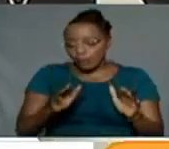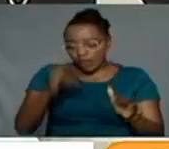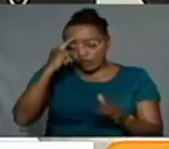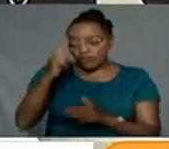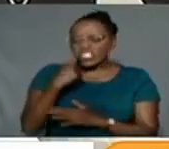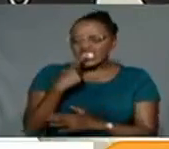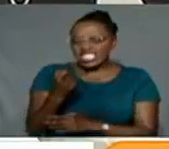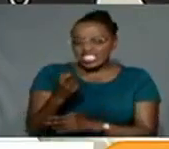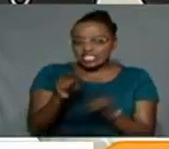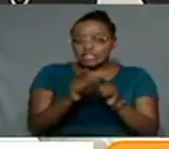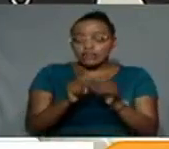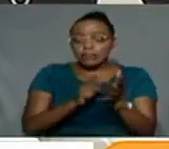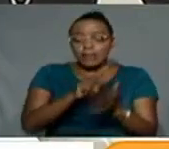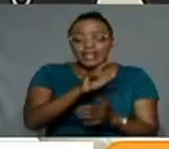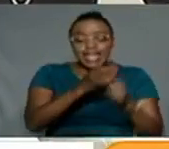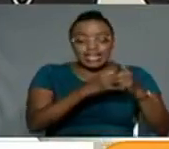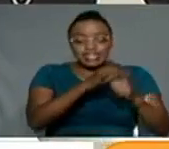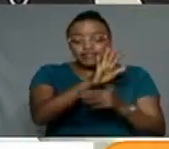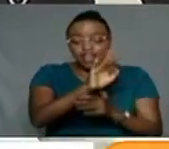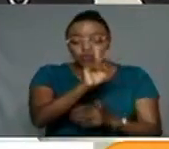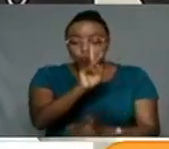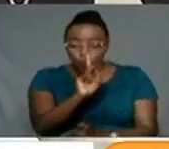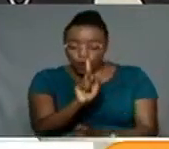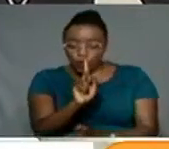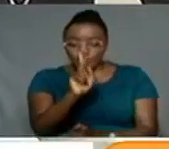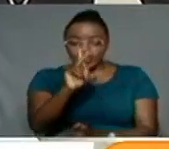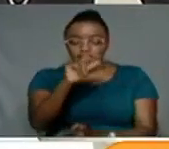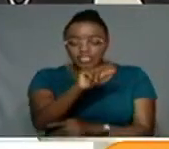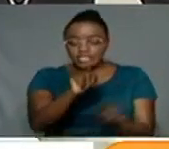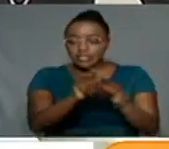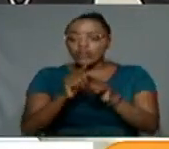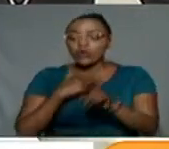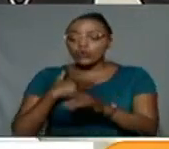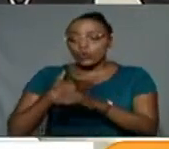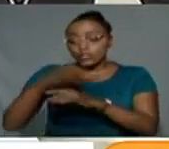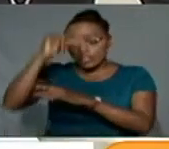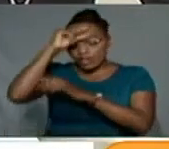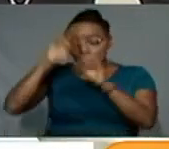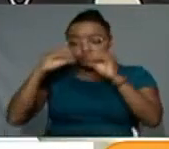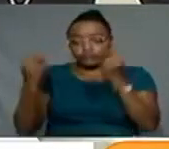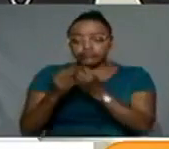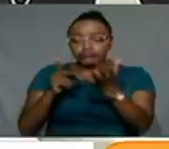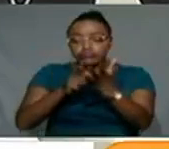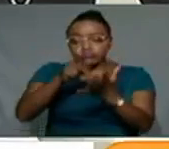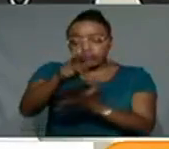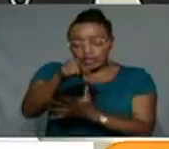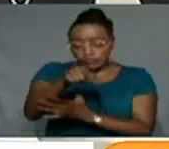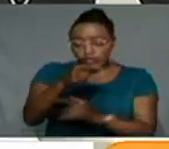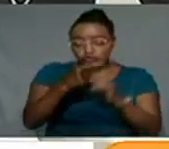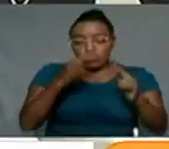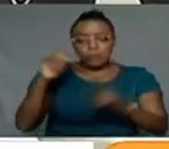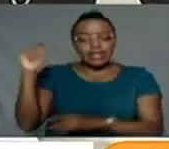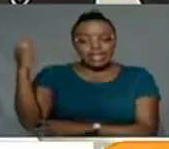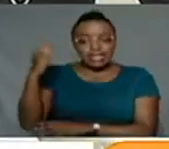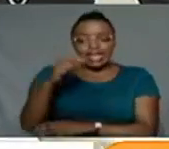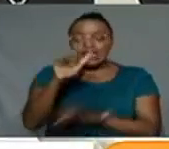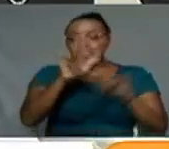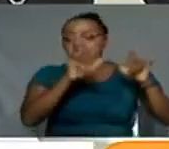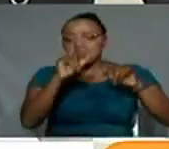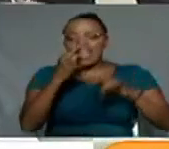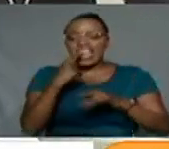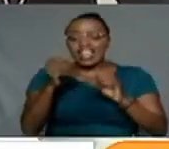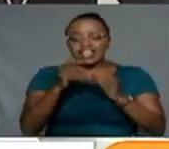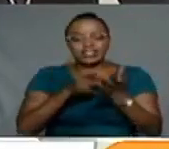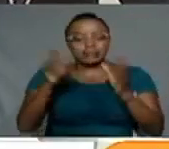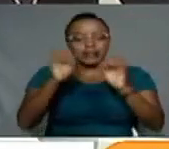shilingi 85 kwa kila kilo ya mchele, na kuzitaka taasisi za serikali kununua mchele wa humu nchini na wala sio ule wa kigeni. Na